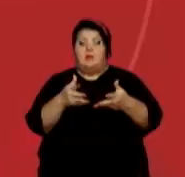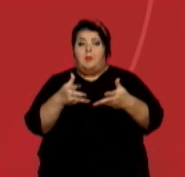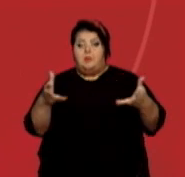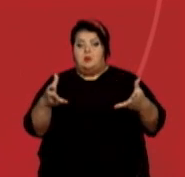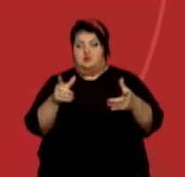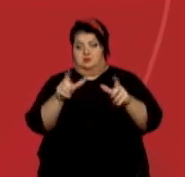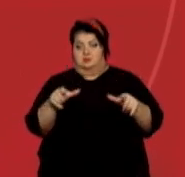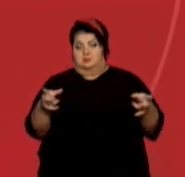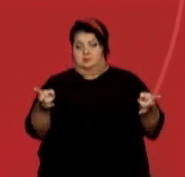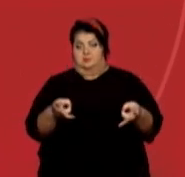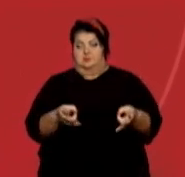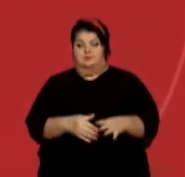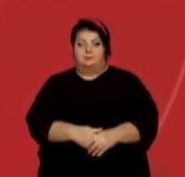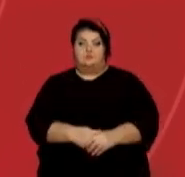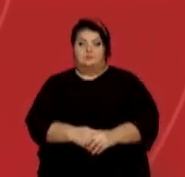людей.